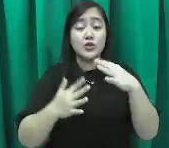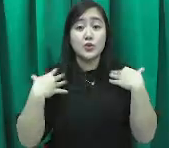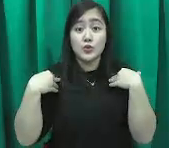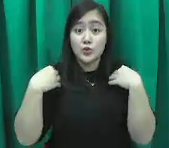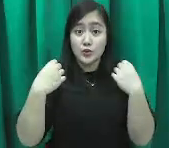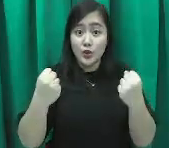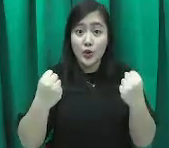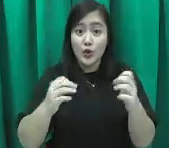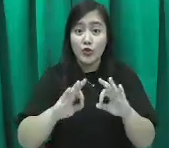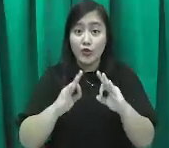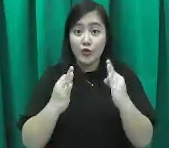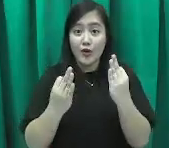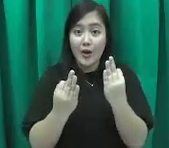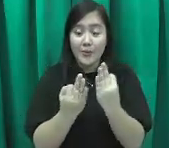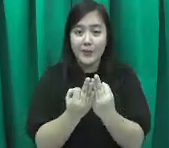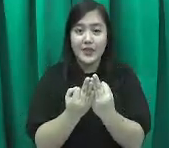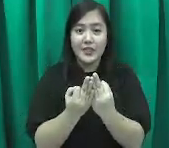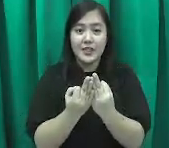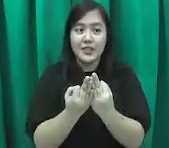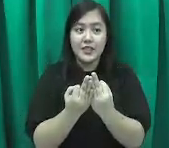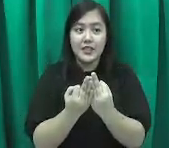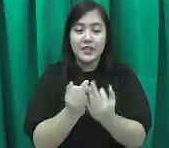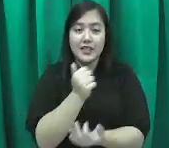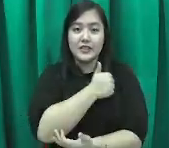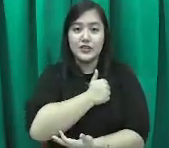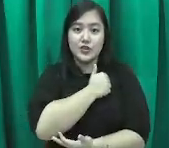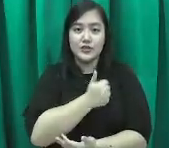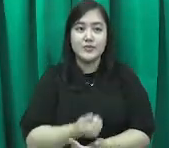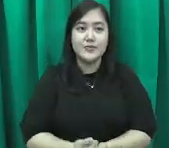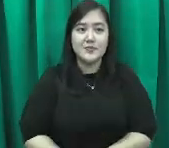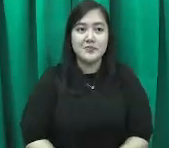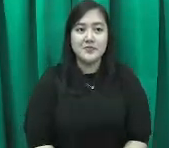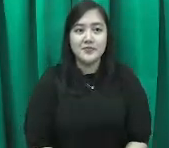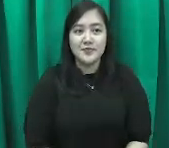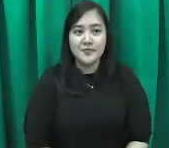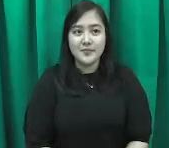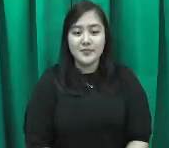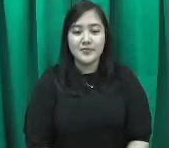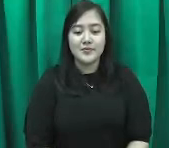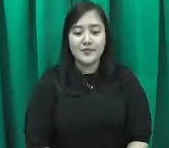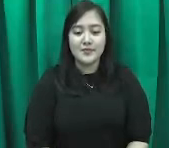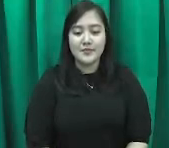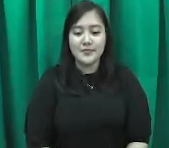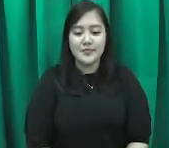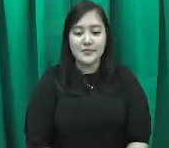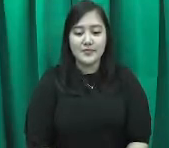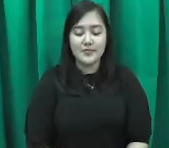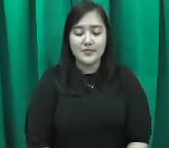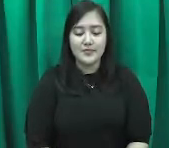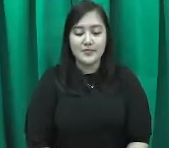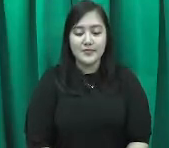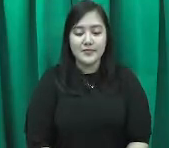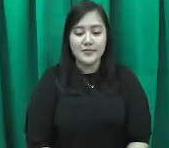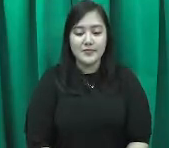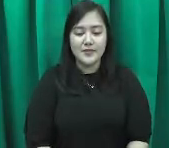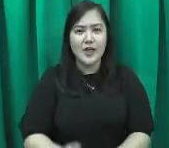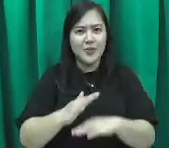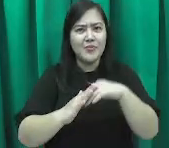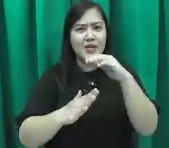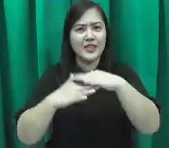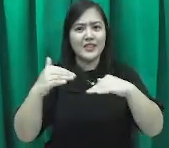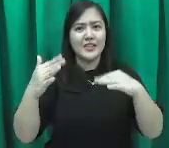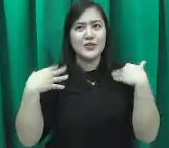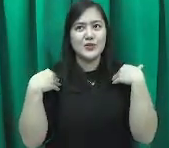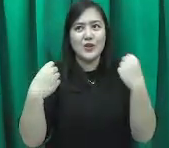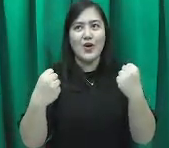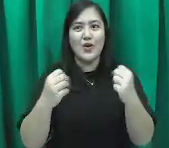Kaya sa mga young couples, ito po yung importante dahil ito po yung preparation natin para sa pagpapamilya. Okay? So kung magpapamilya rin lang